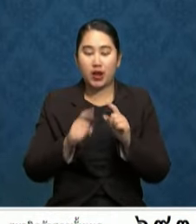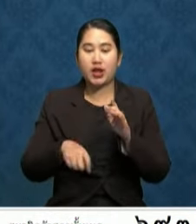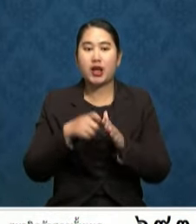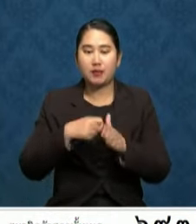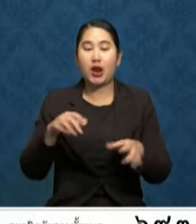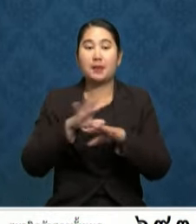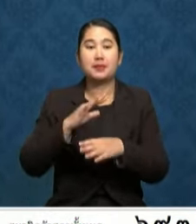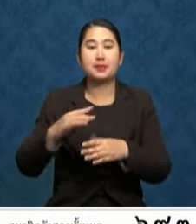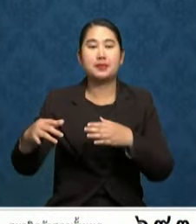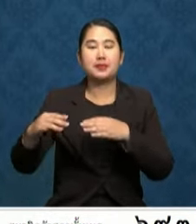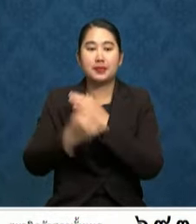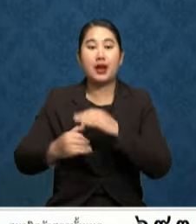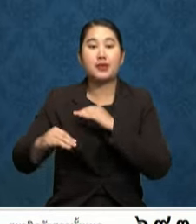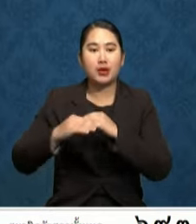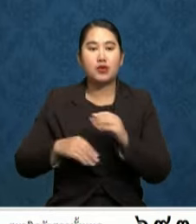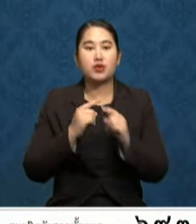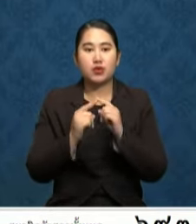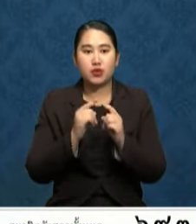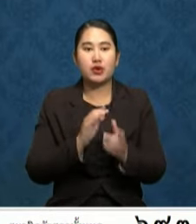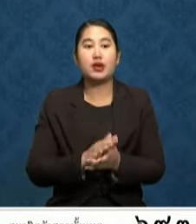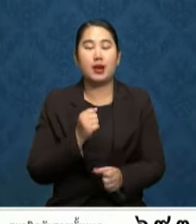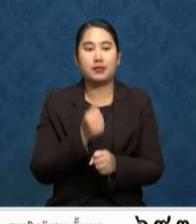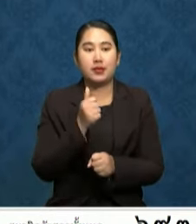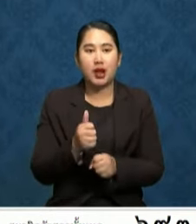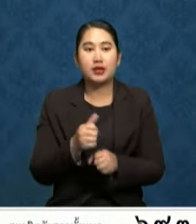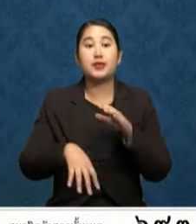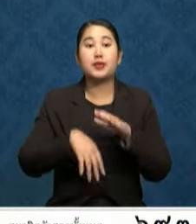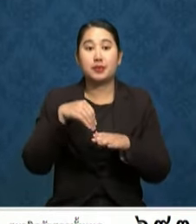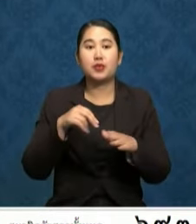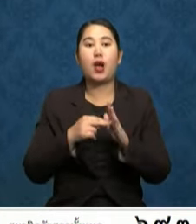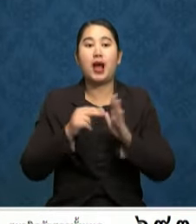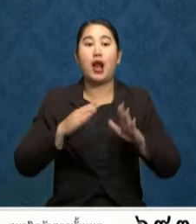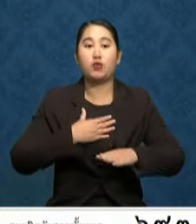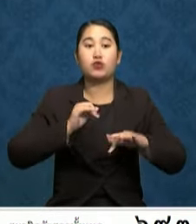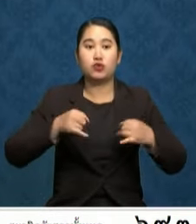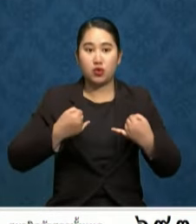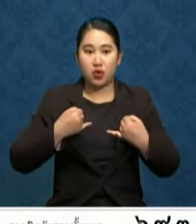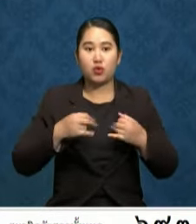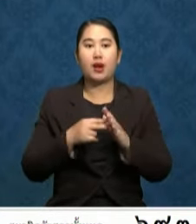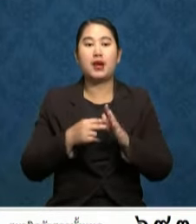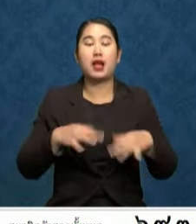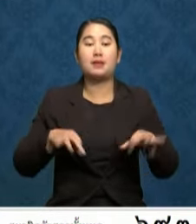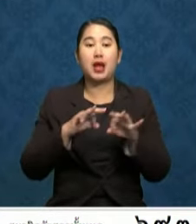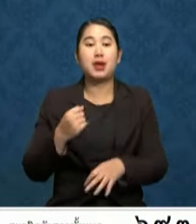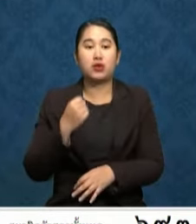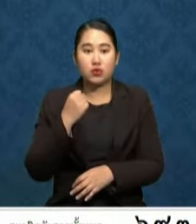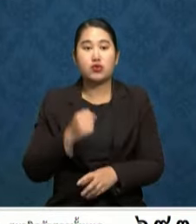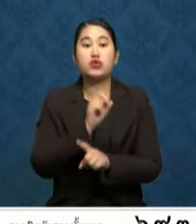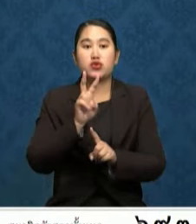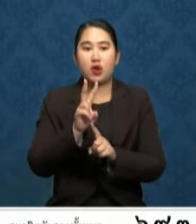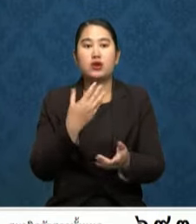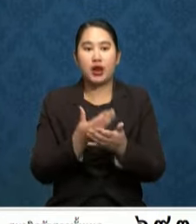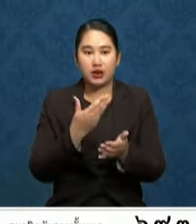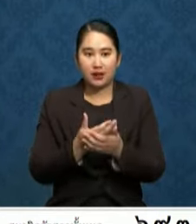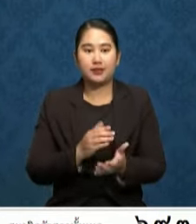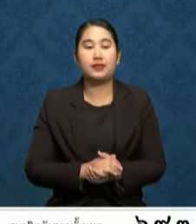เพื่อนบ้านแล้วพยายามทำเอาข้างล่างขึ้นมาใช้นั่นคือสิ่งที่ท่านจะเป็นเจ้าของด้วยคือความมั่นคง 2ได้ราคาด้วย